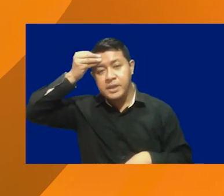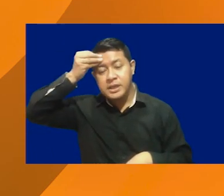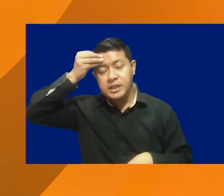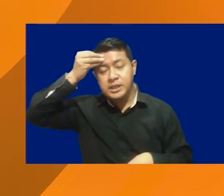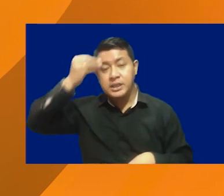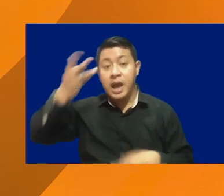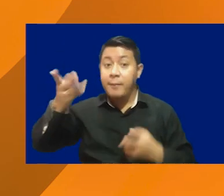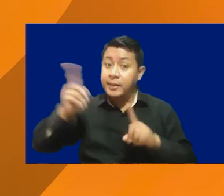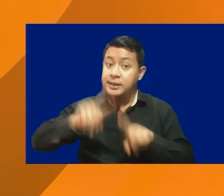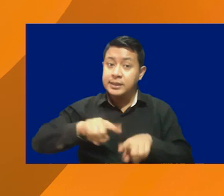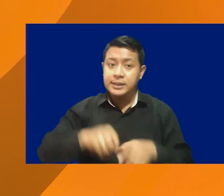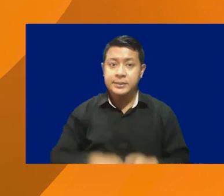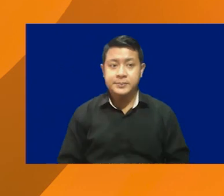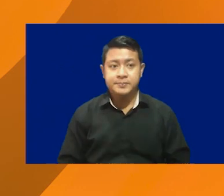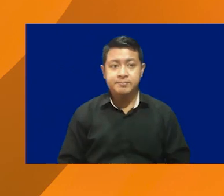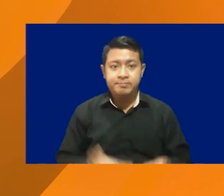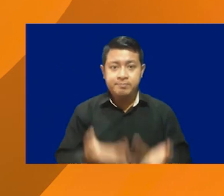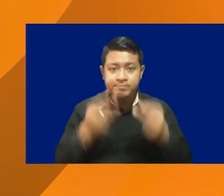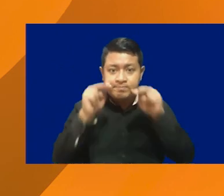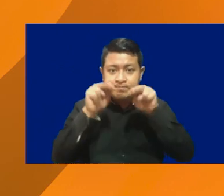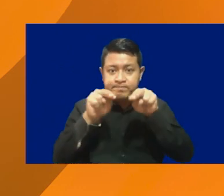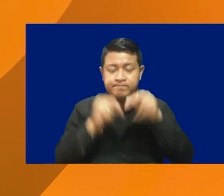merasa tidak dipahami?